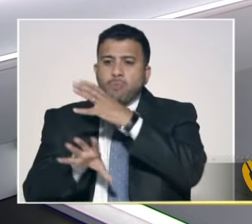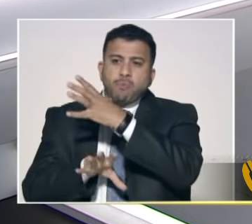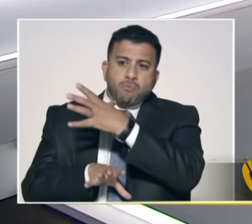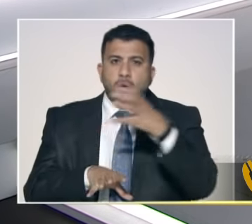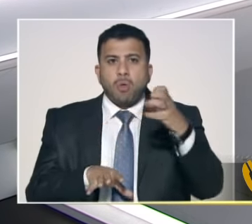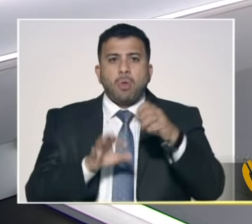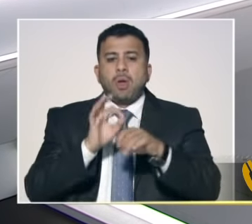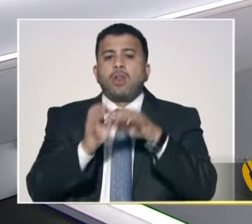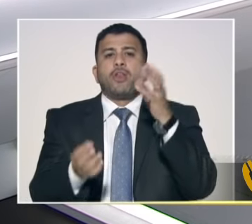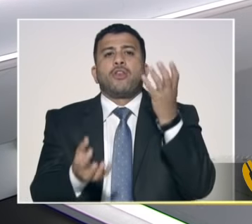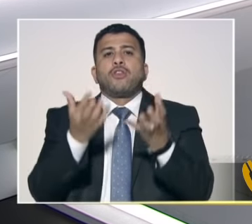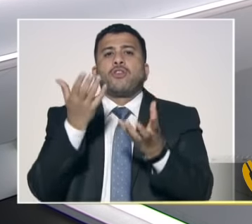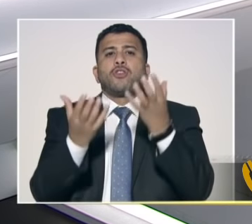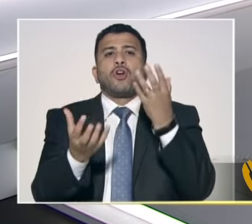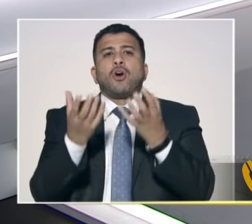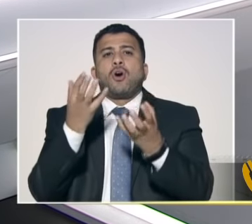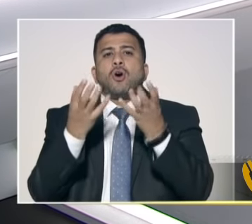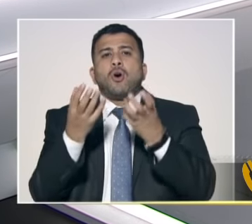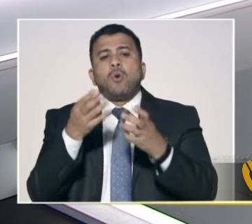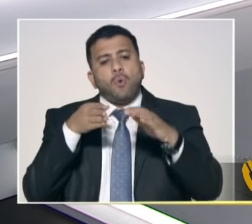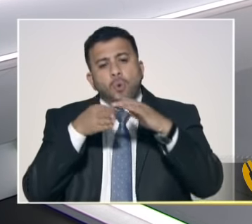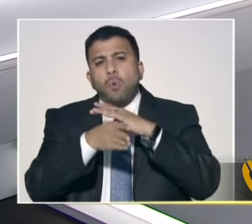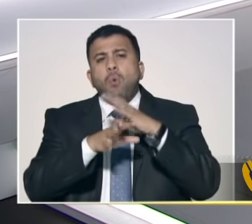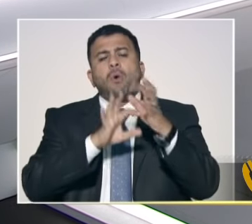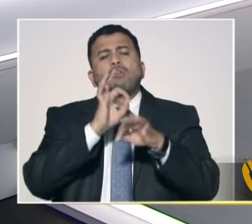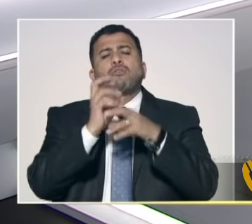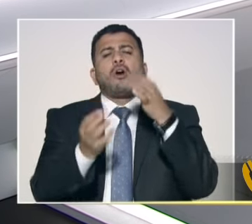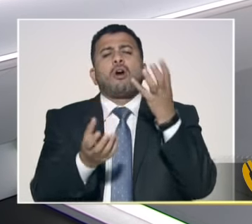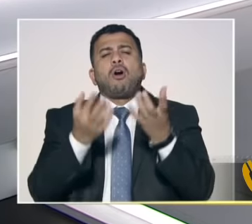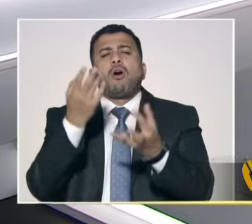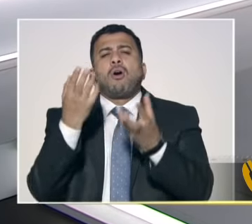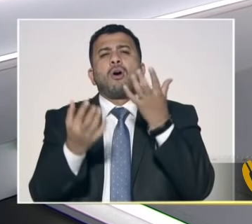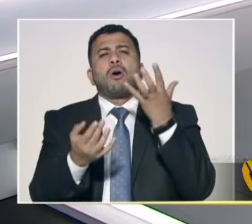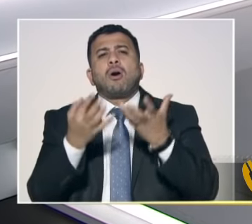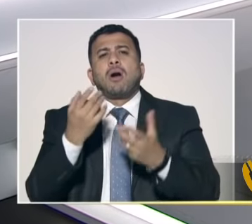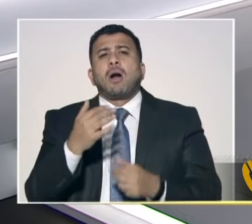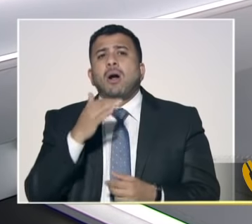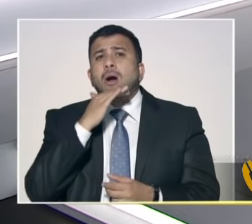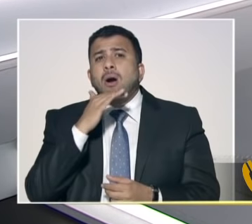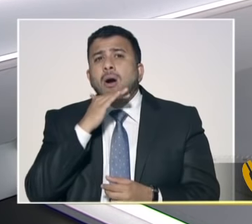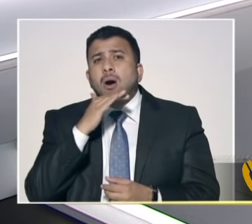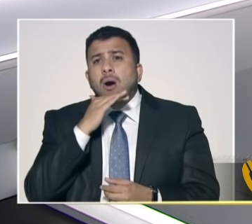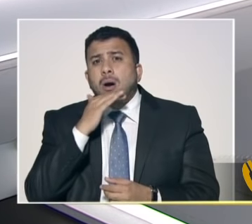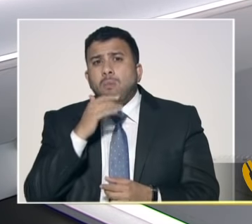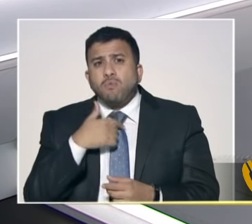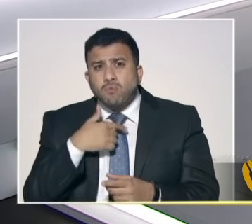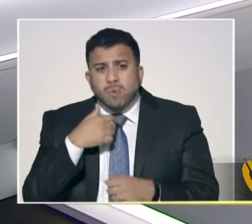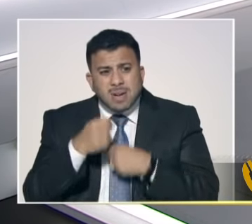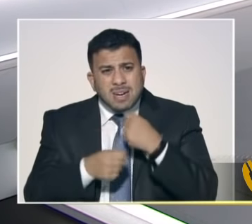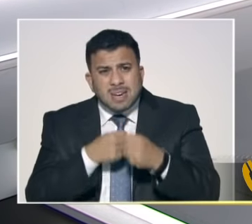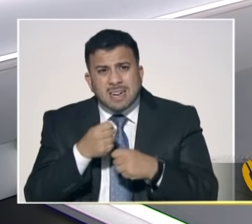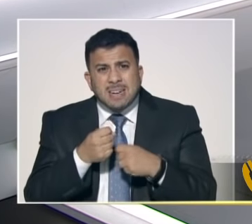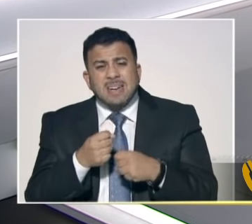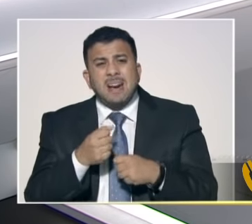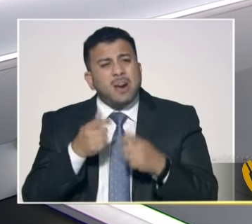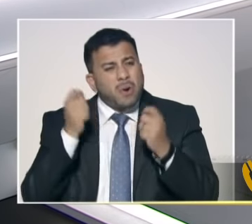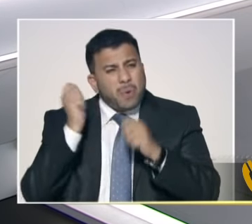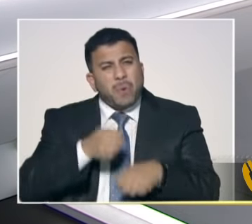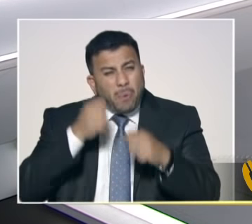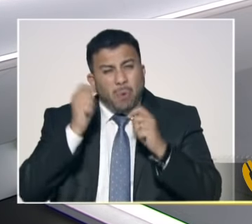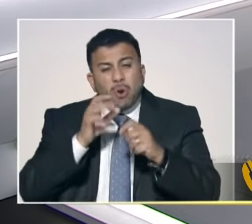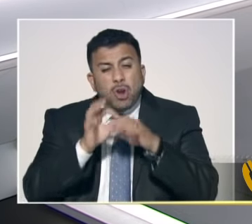واشتعل يعني البيت هو ومحتواه. نعم. حاول الوالد يطفئ النار، حاول حتى الوالده وقعت يعني، فما